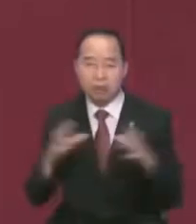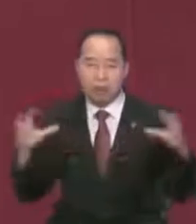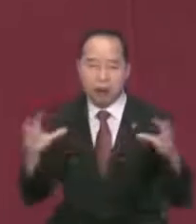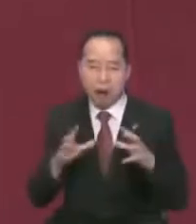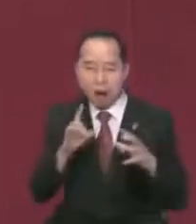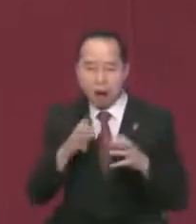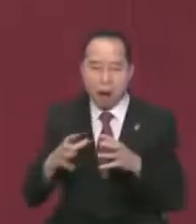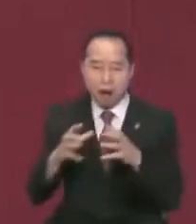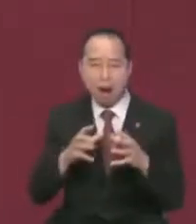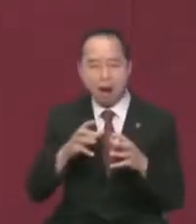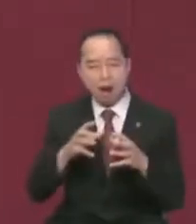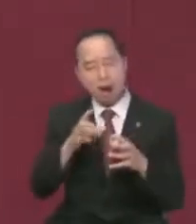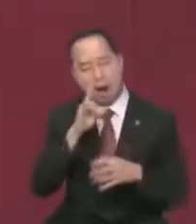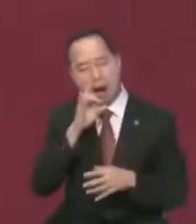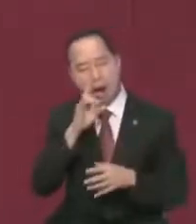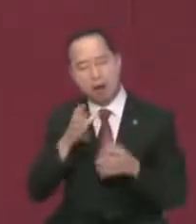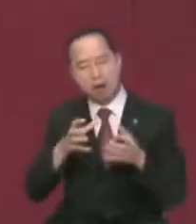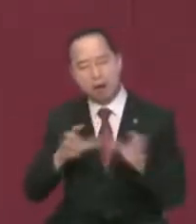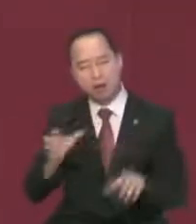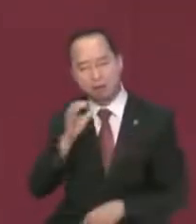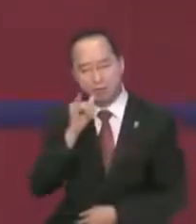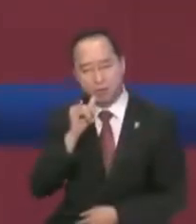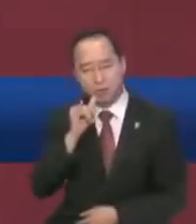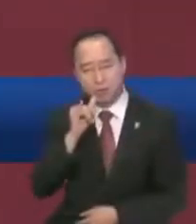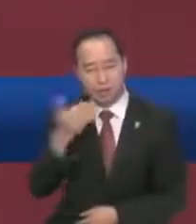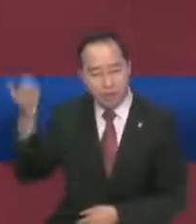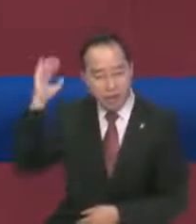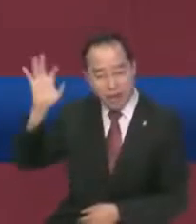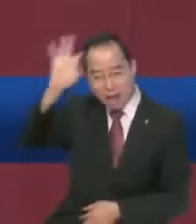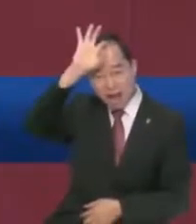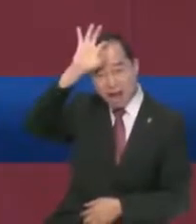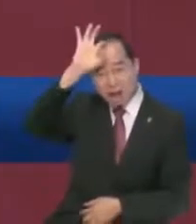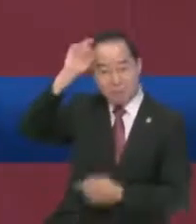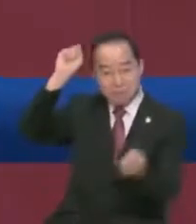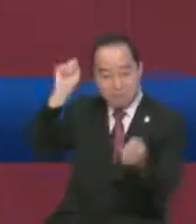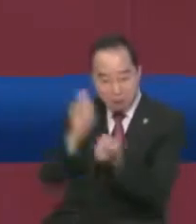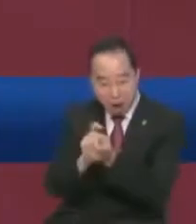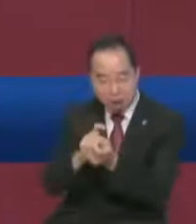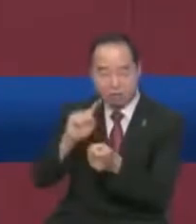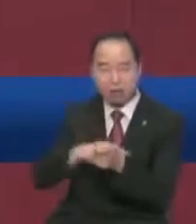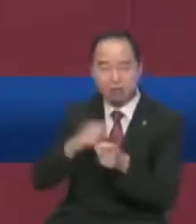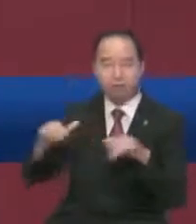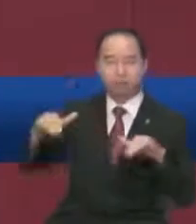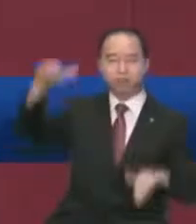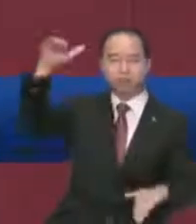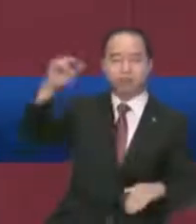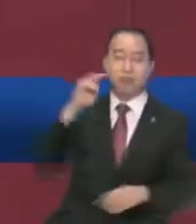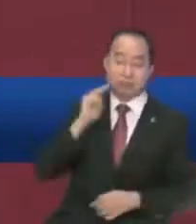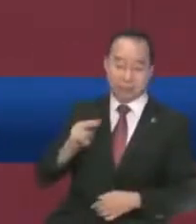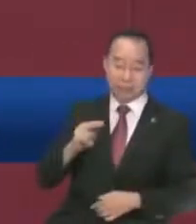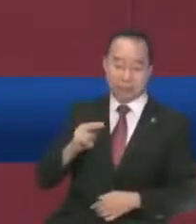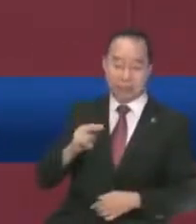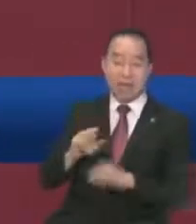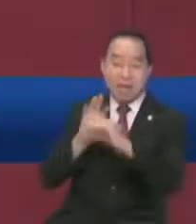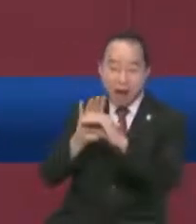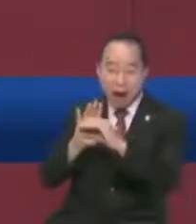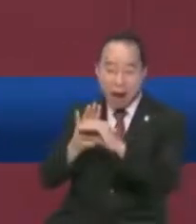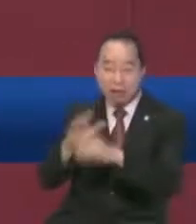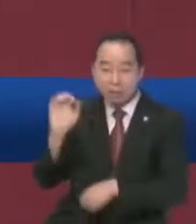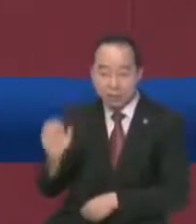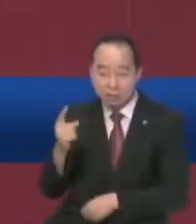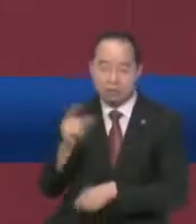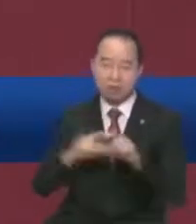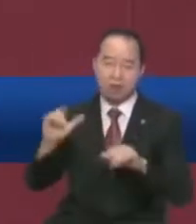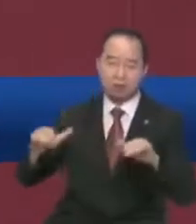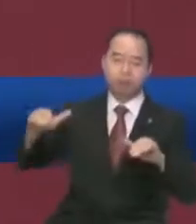우리는 IMF 애환위기로 양극화가 심해졌습니다. 코로나는 양극화를 더 키울 것입니다.